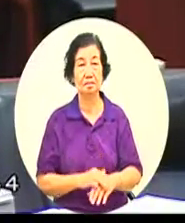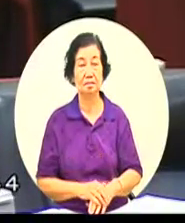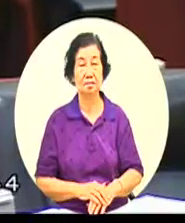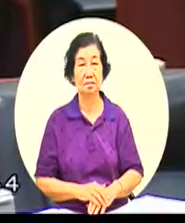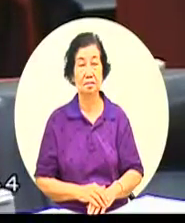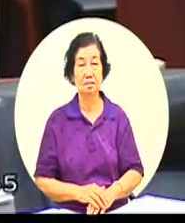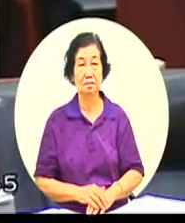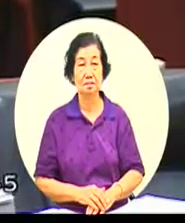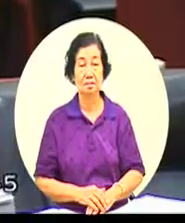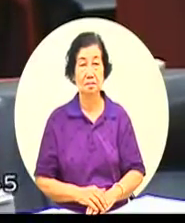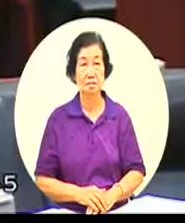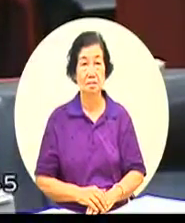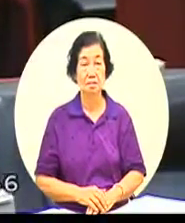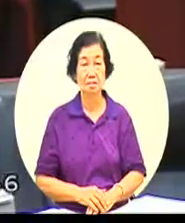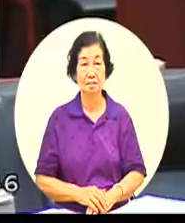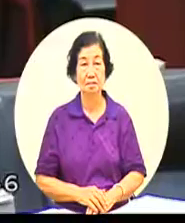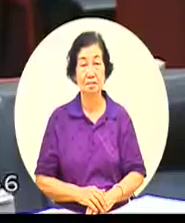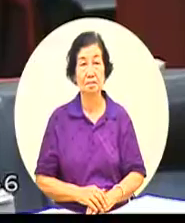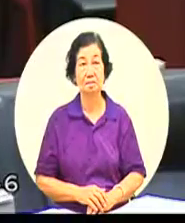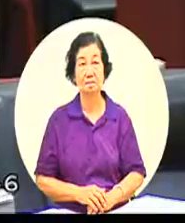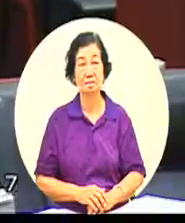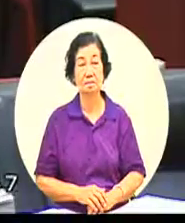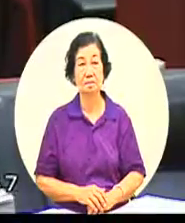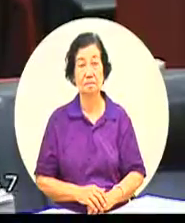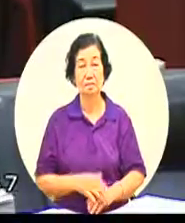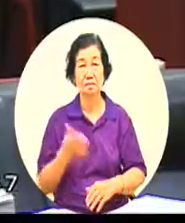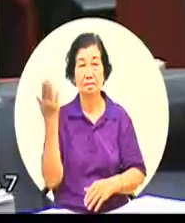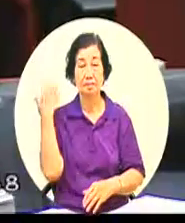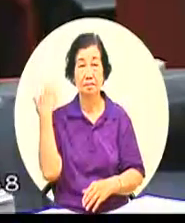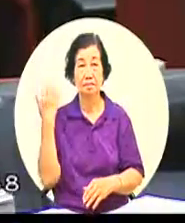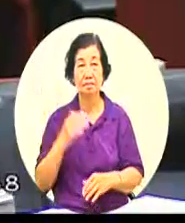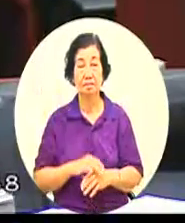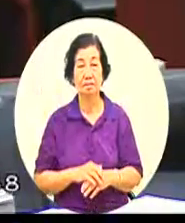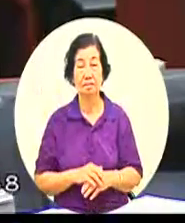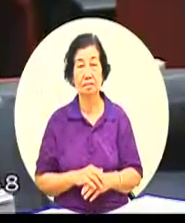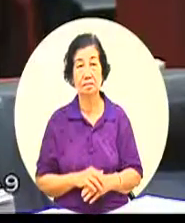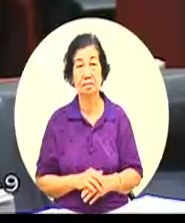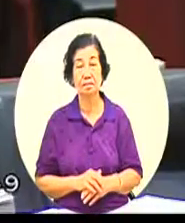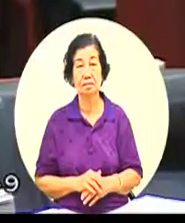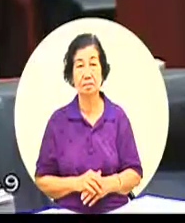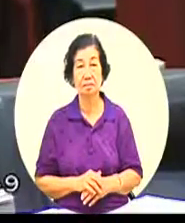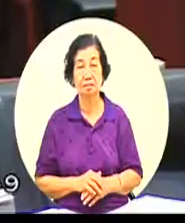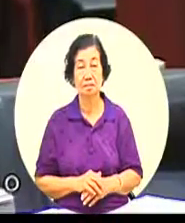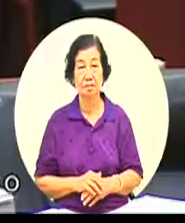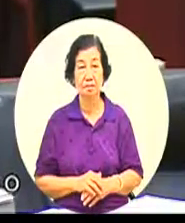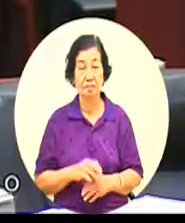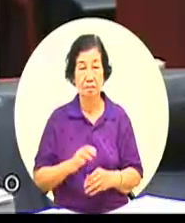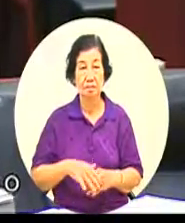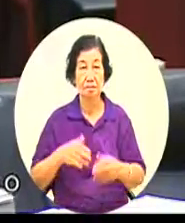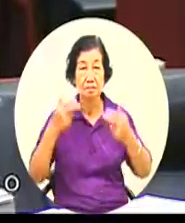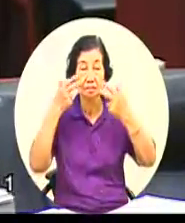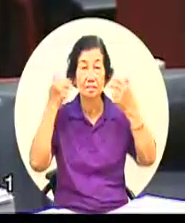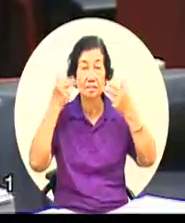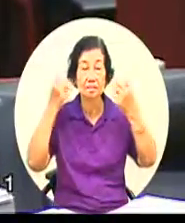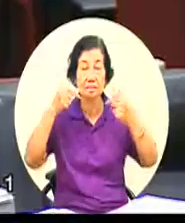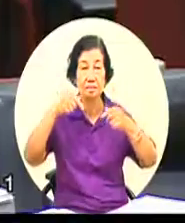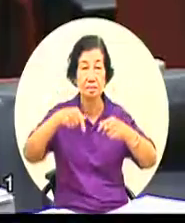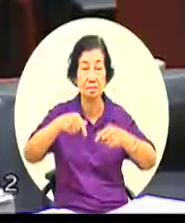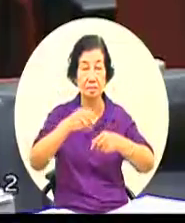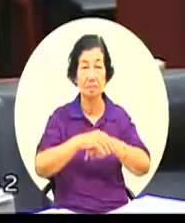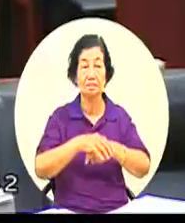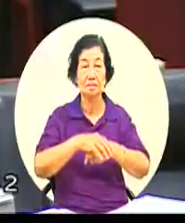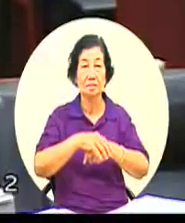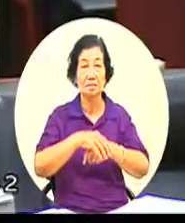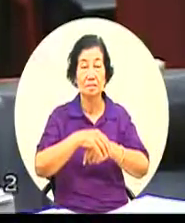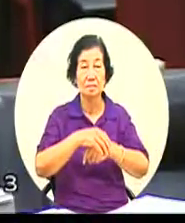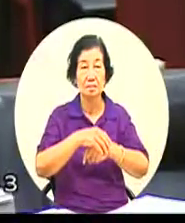吼，搁有一个吼，我顶边我捌含安迄个圆区安伊斯坦大吼，谈起这个问题